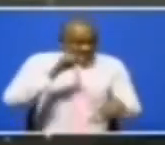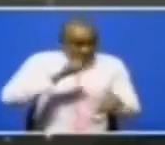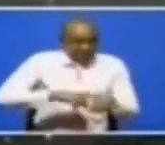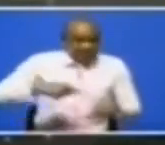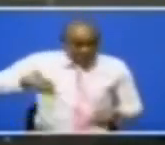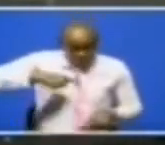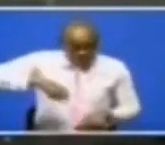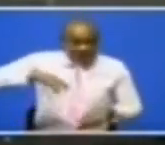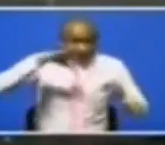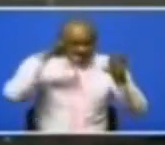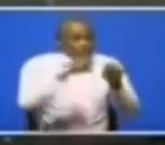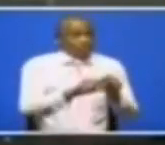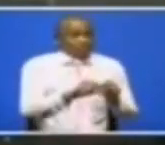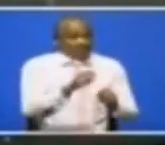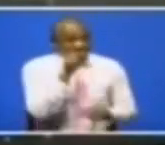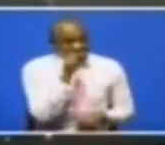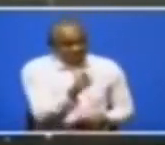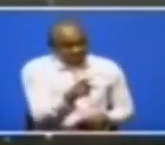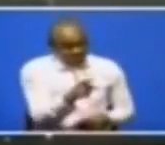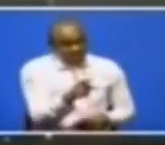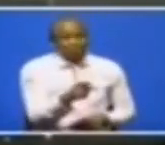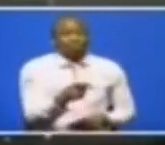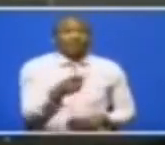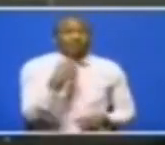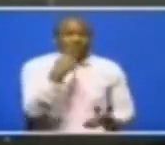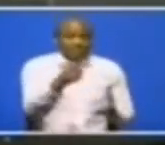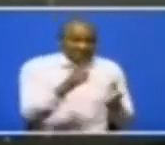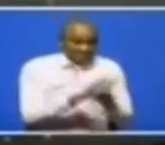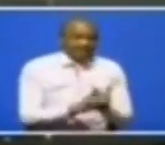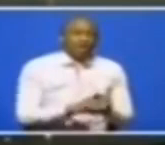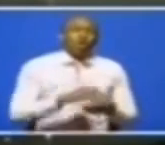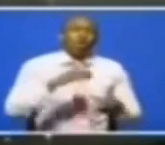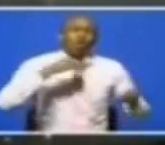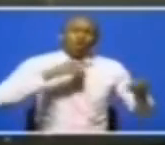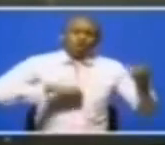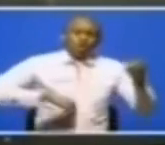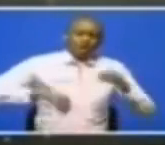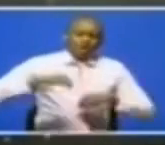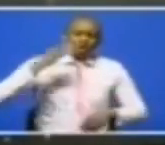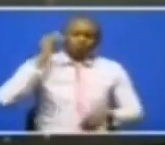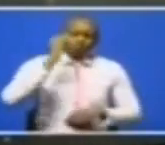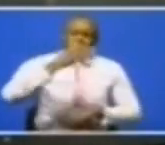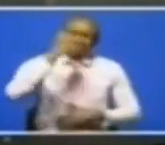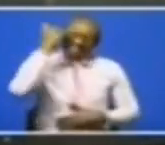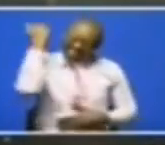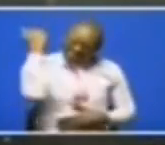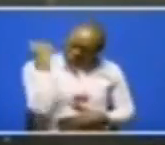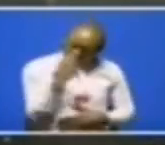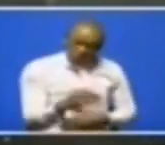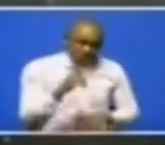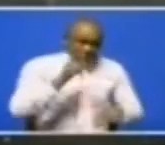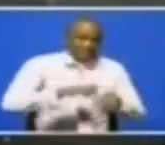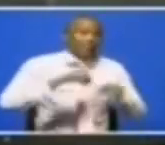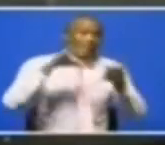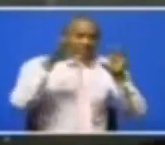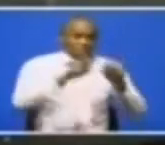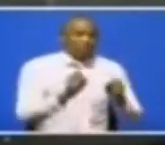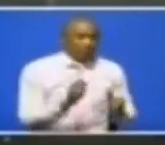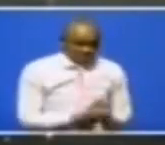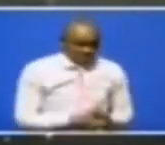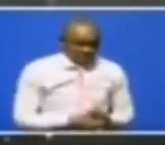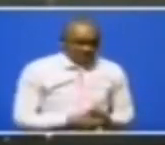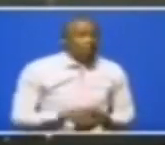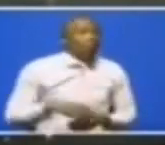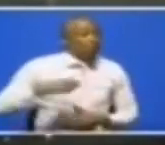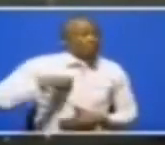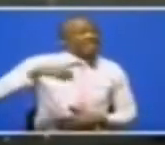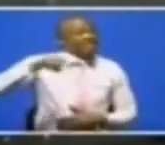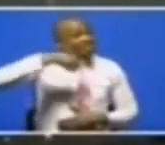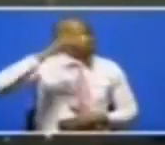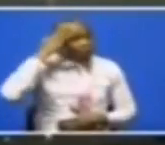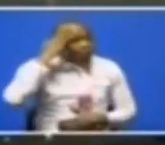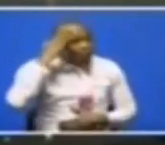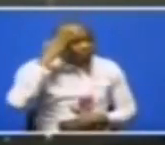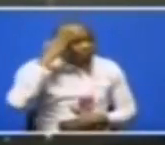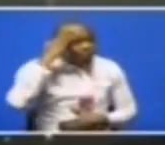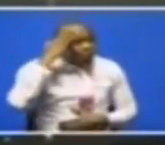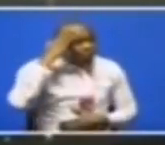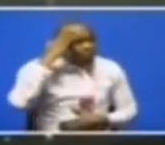tukiwa viongozi ambao tumesema kwamba ufisadi utakoma tukipewa nafasi, tunajua